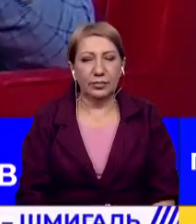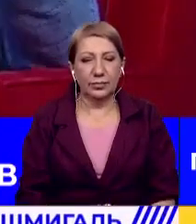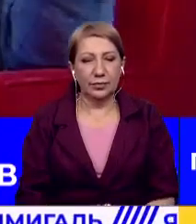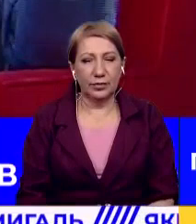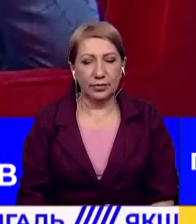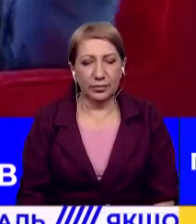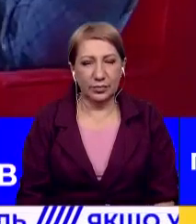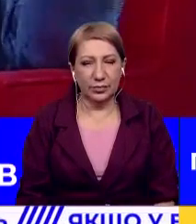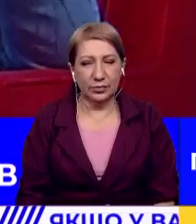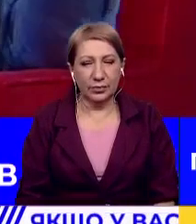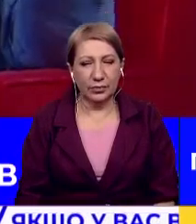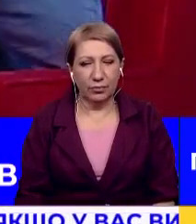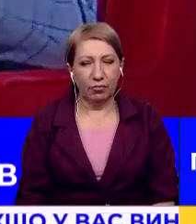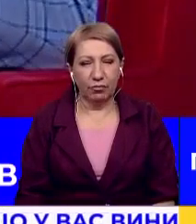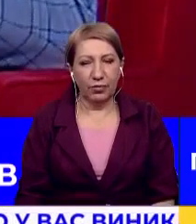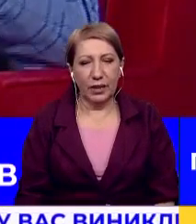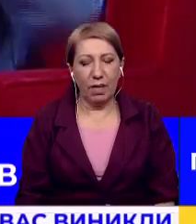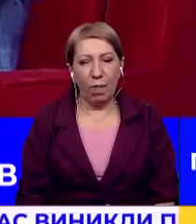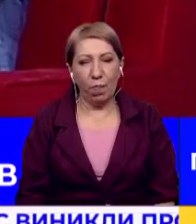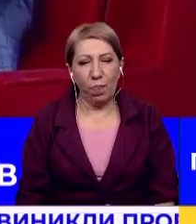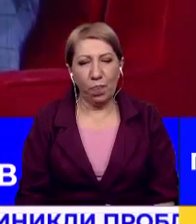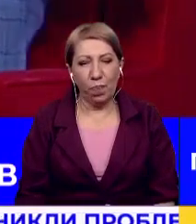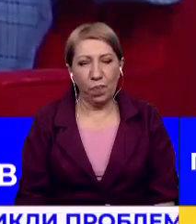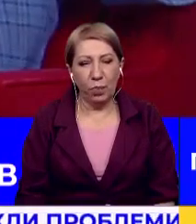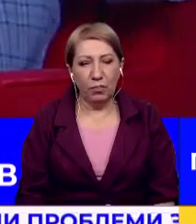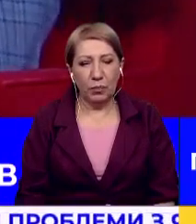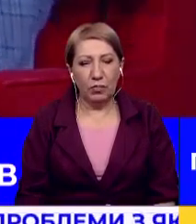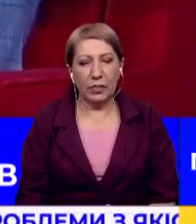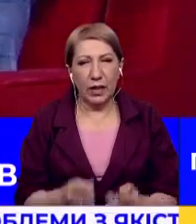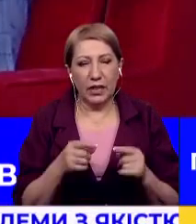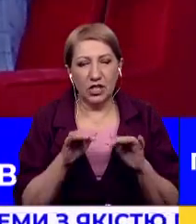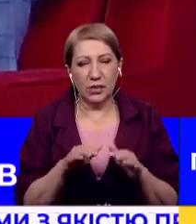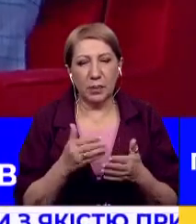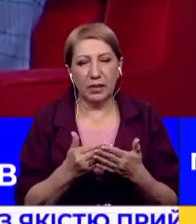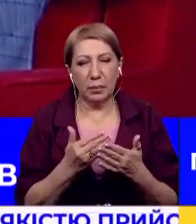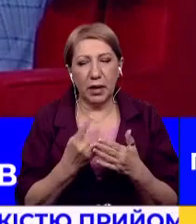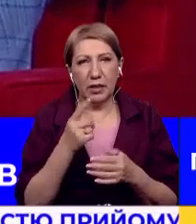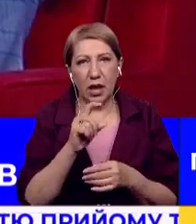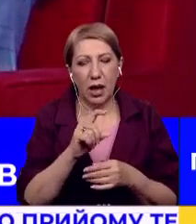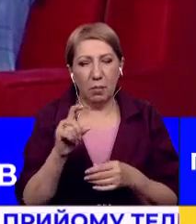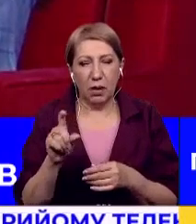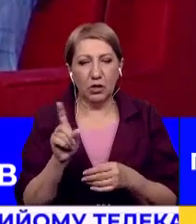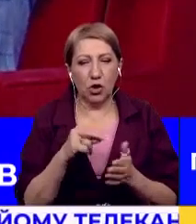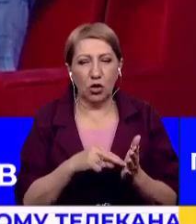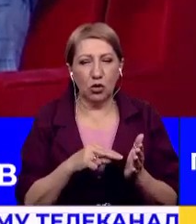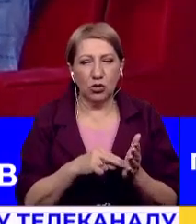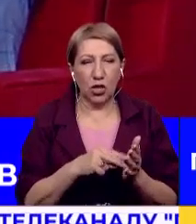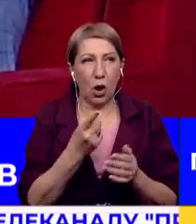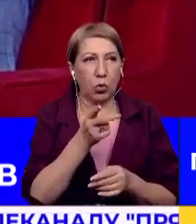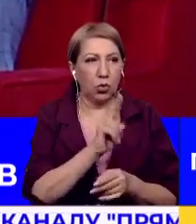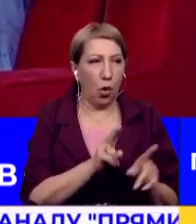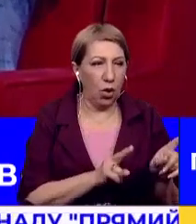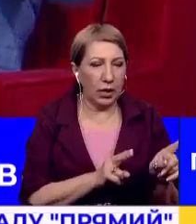там. Значить, вакцина, вона щось коштує. Інша справа, що, наприклад, одна ампула чогось коштує там